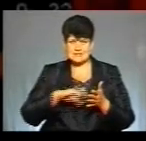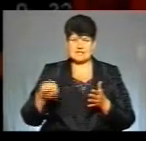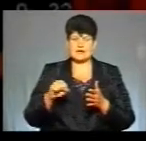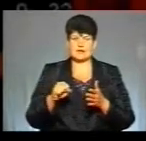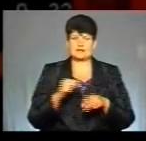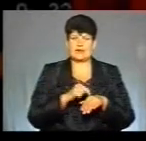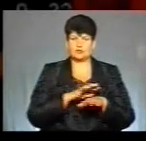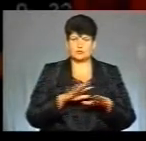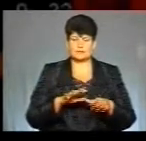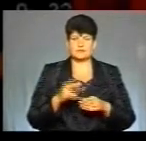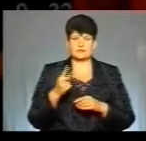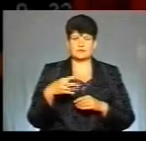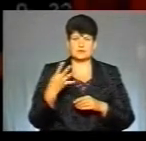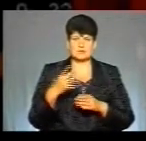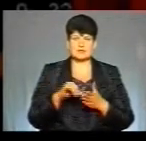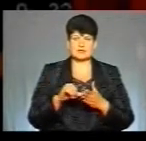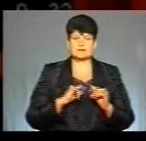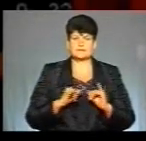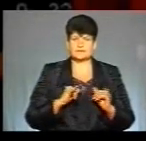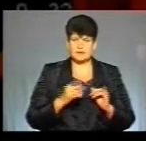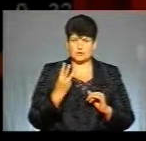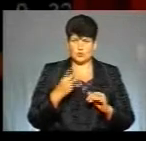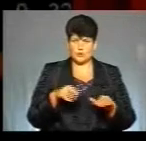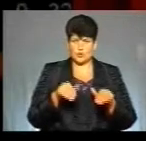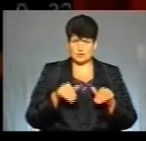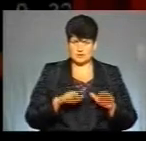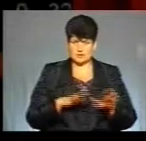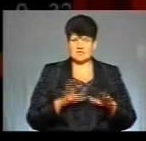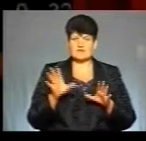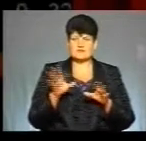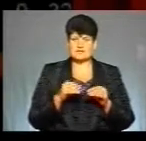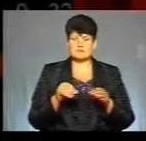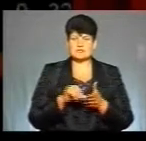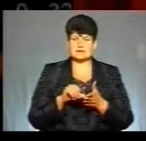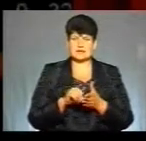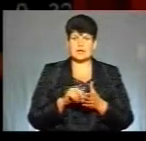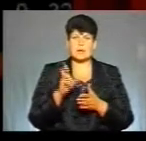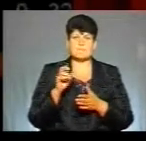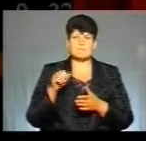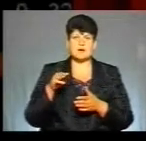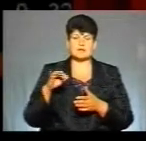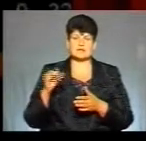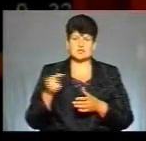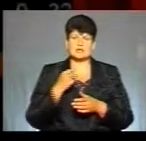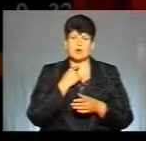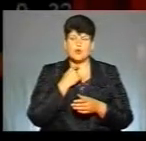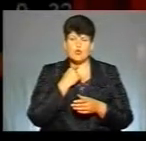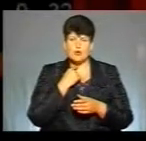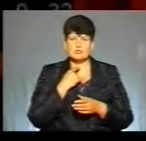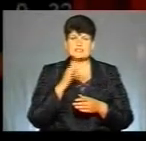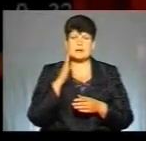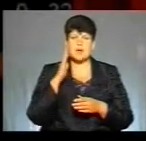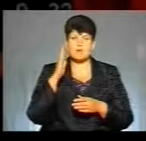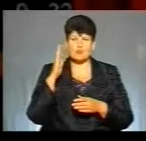24 представники «Європейської солідарності», троє утрималися, всі представники фракції «Батьківщина», «Голос» та депутатської групи «За майбутнє».